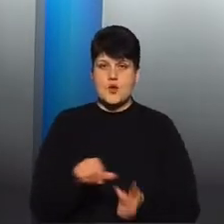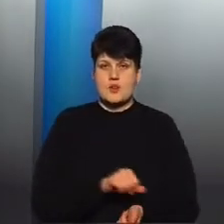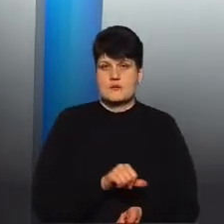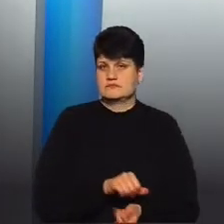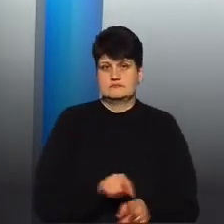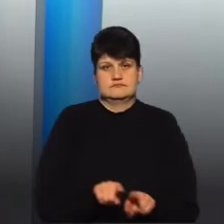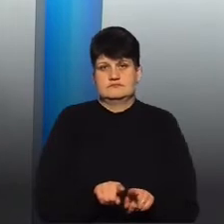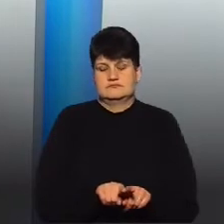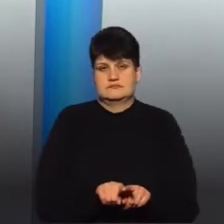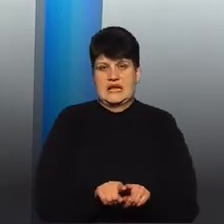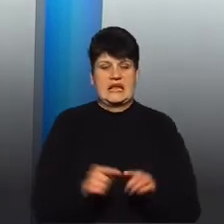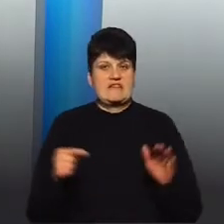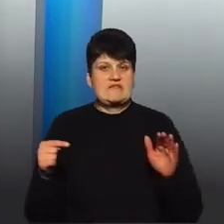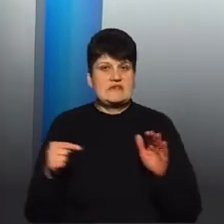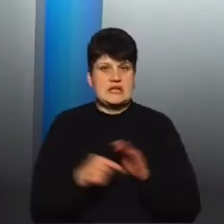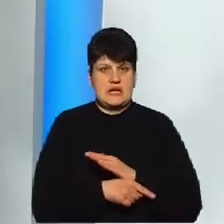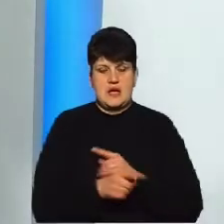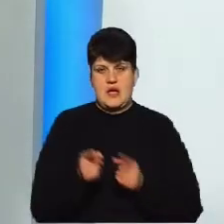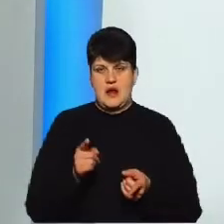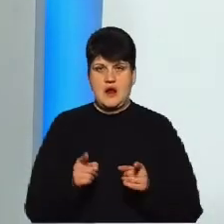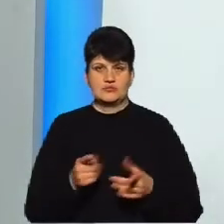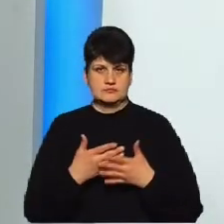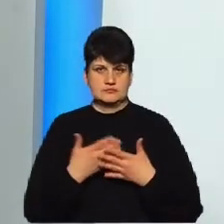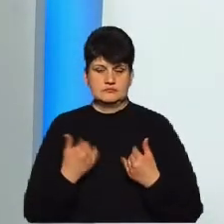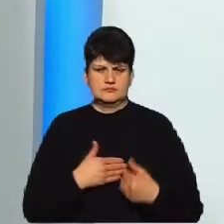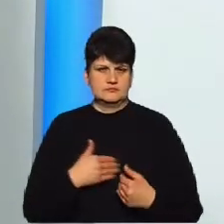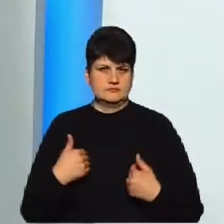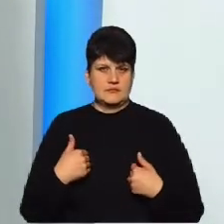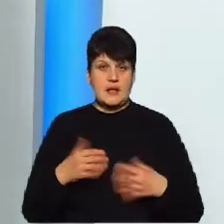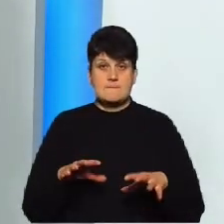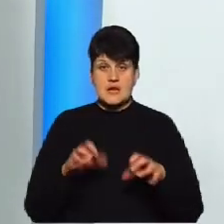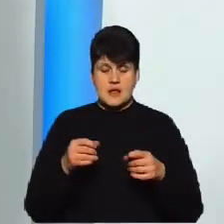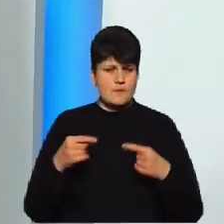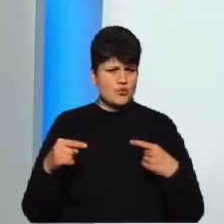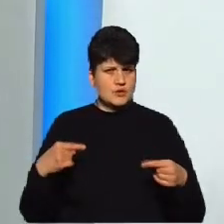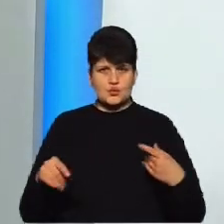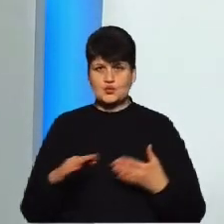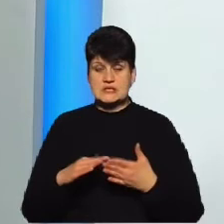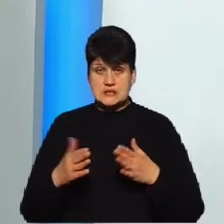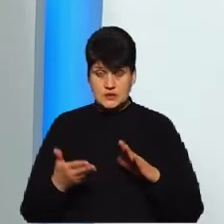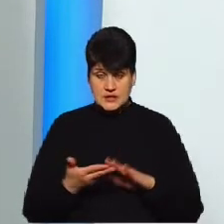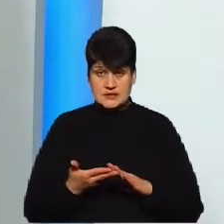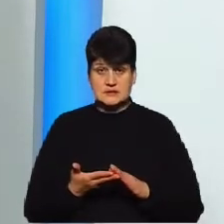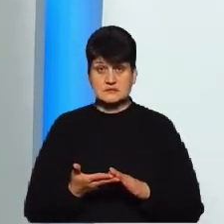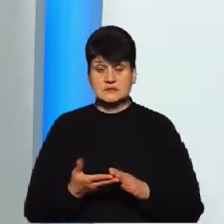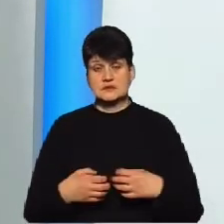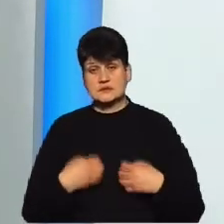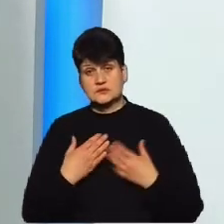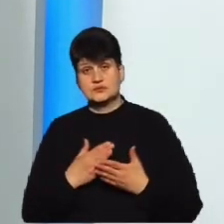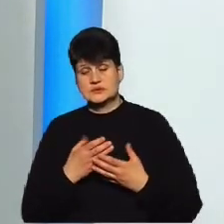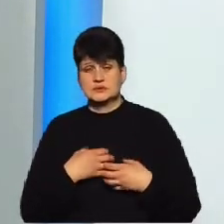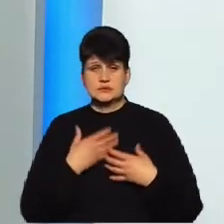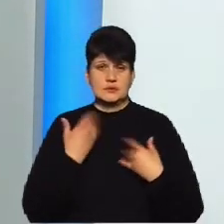який втікає від реальності. Тобто прийняти будь-яку ситуацію, яка би вона жахлива не була, і